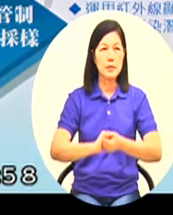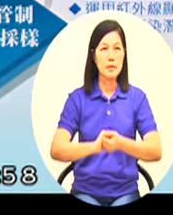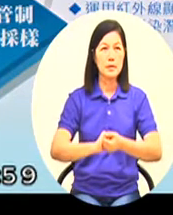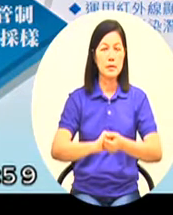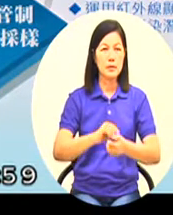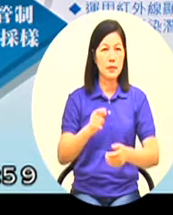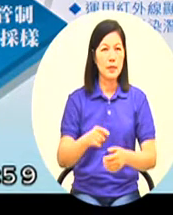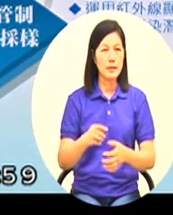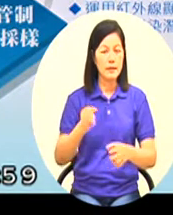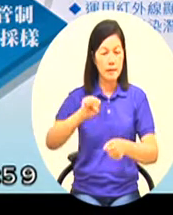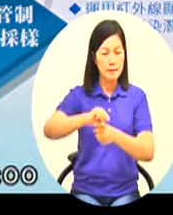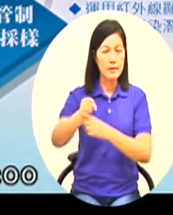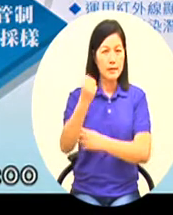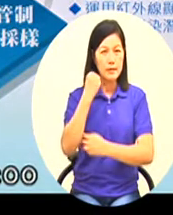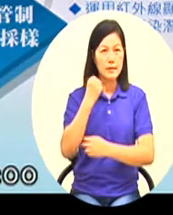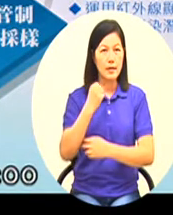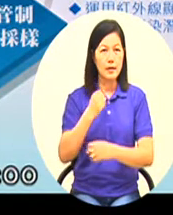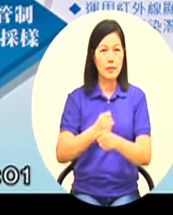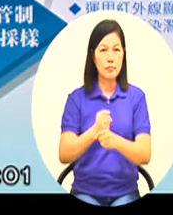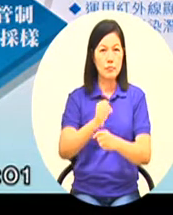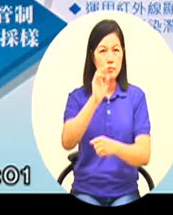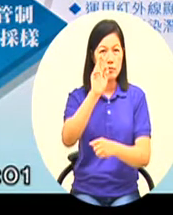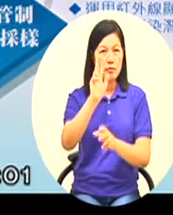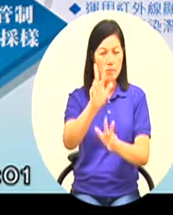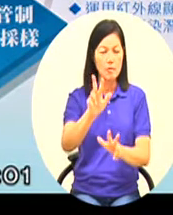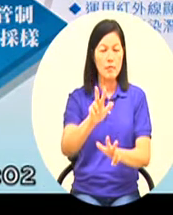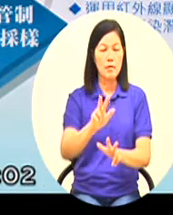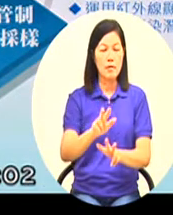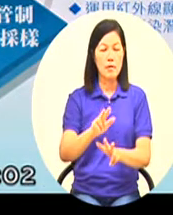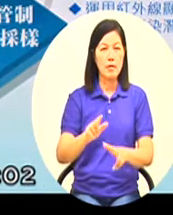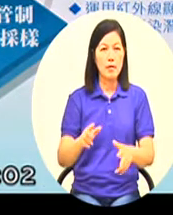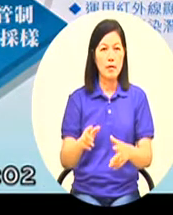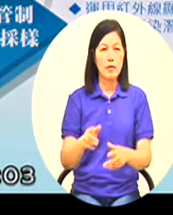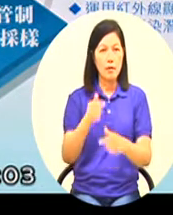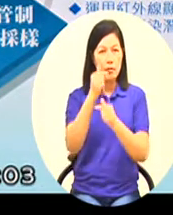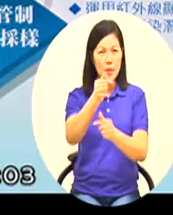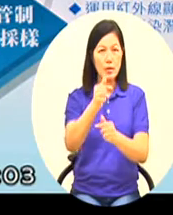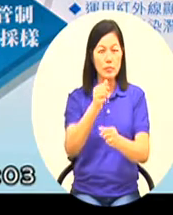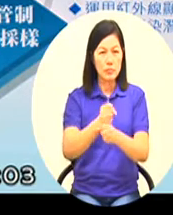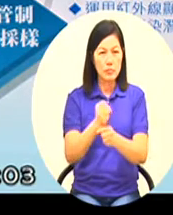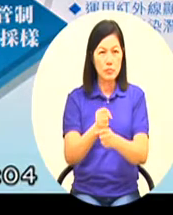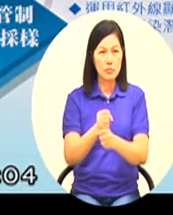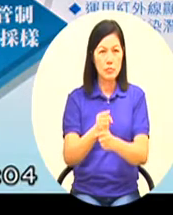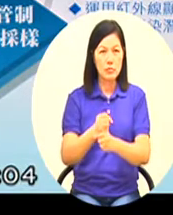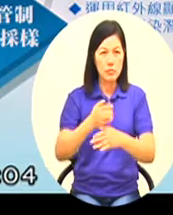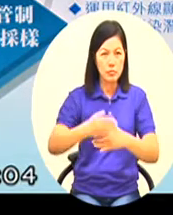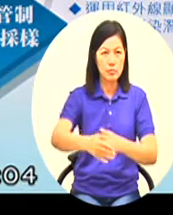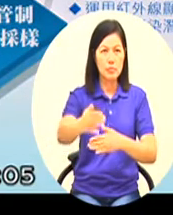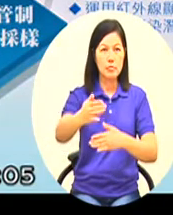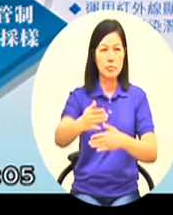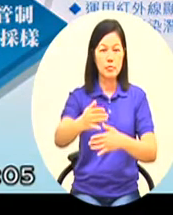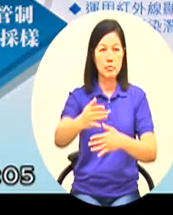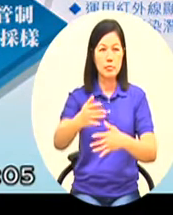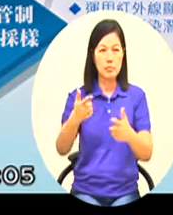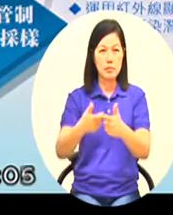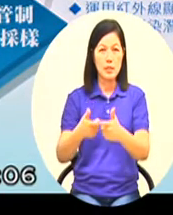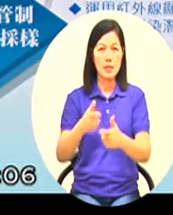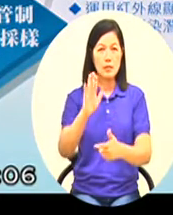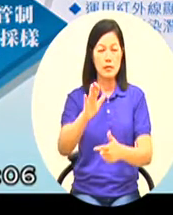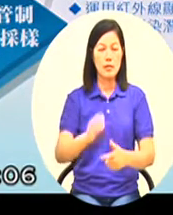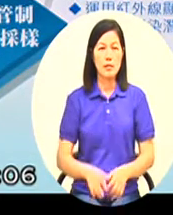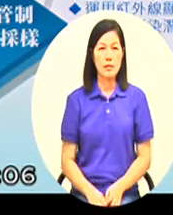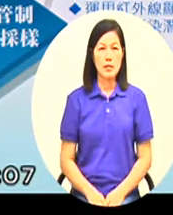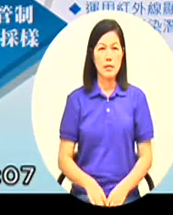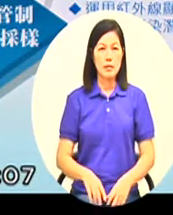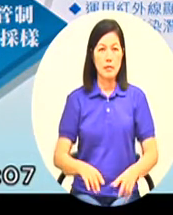有关于落实这些整个一个家园标准的一个执行。那对于比较大的一个